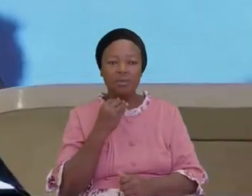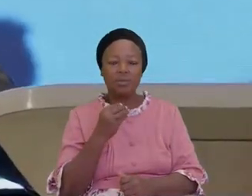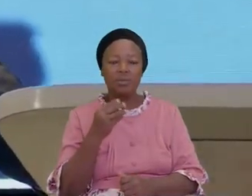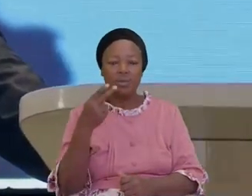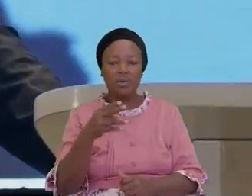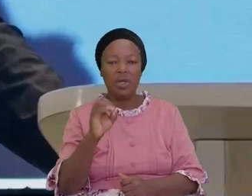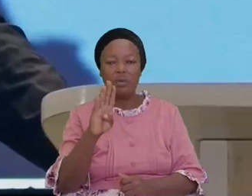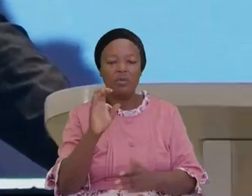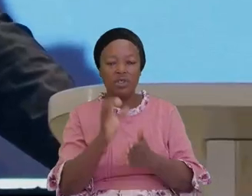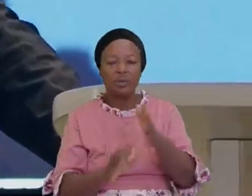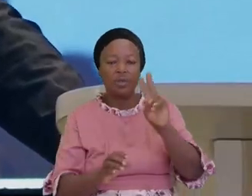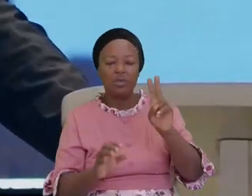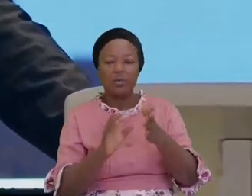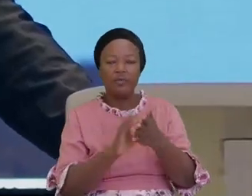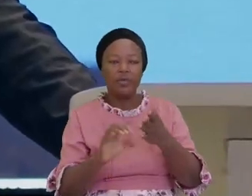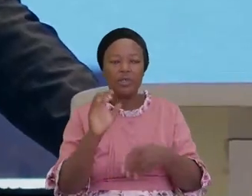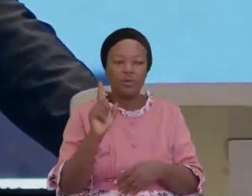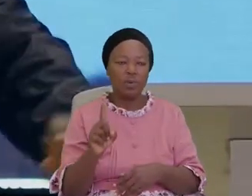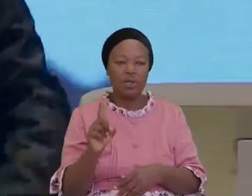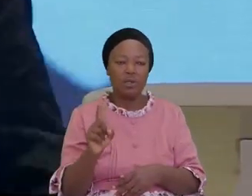En Hébreux 2, le verset 1.